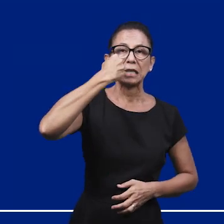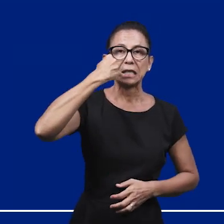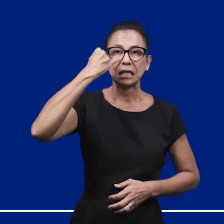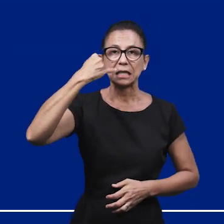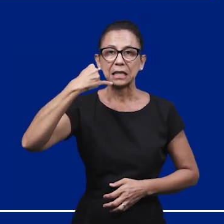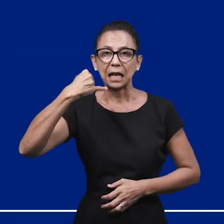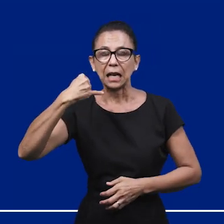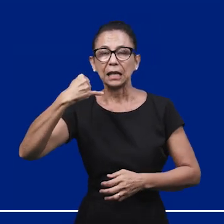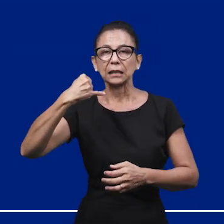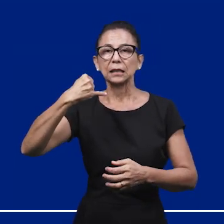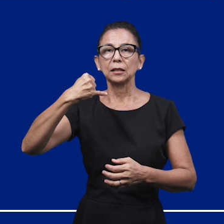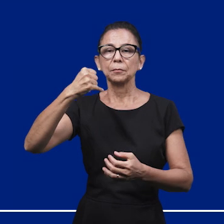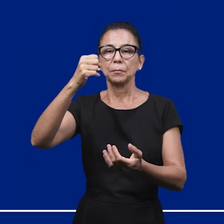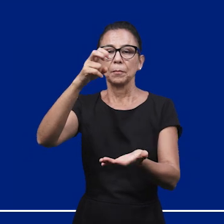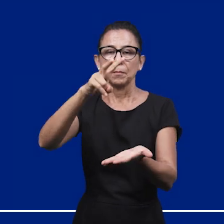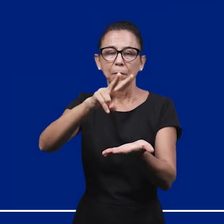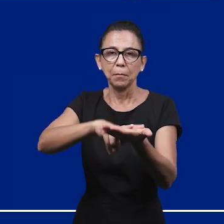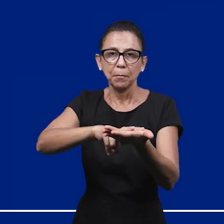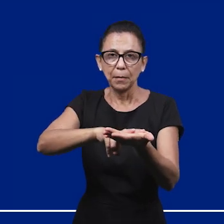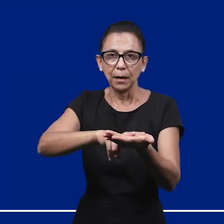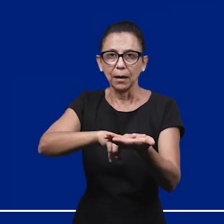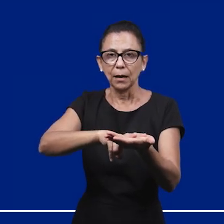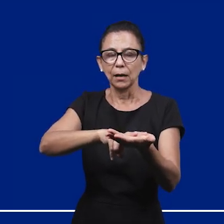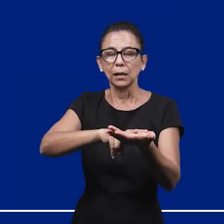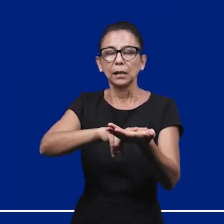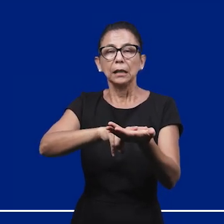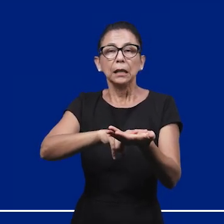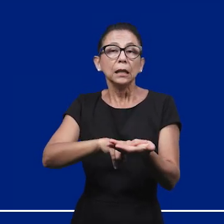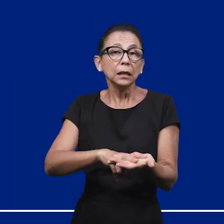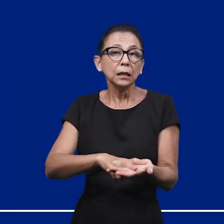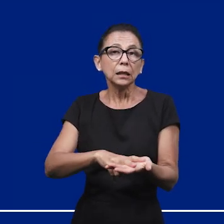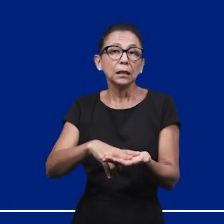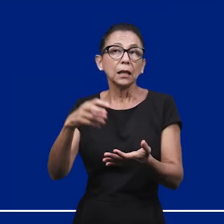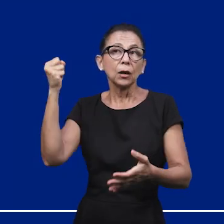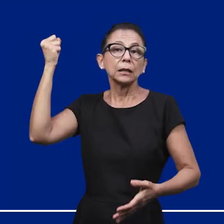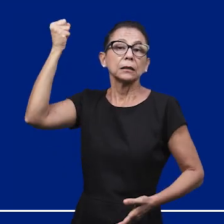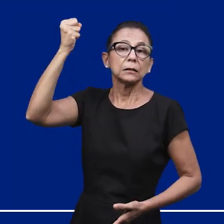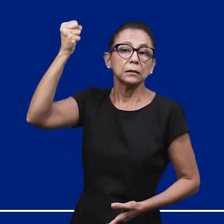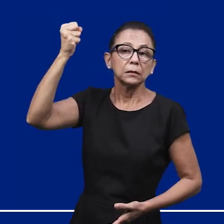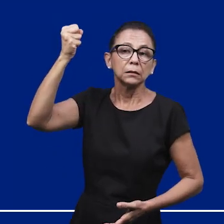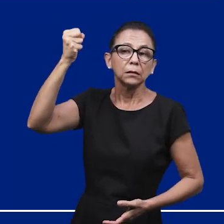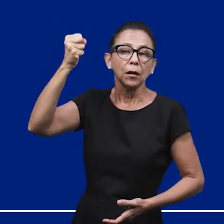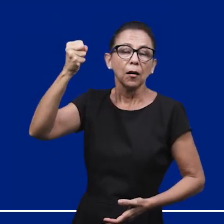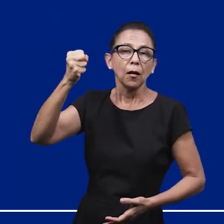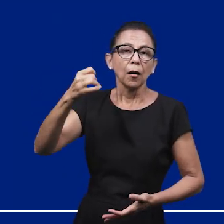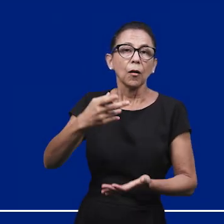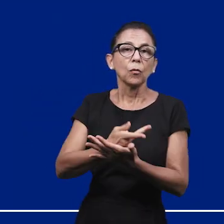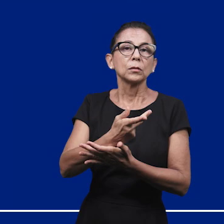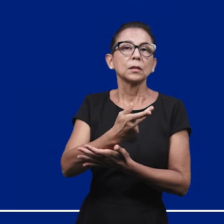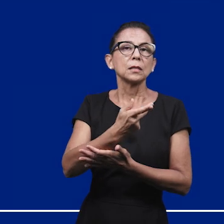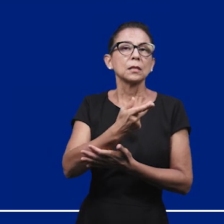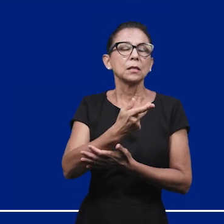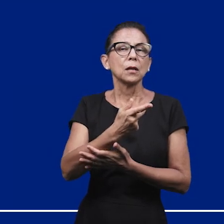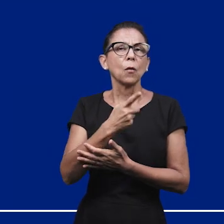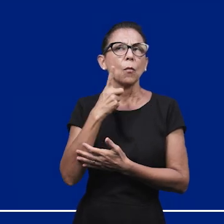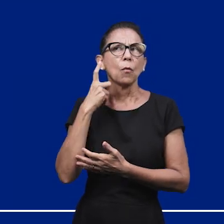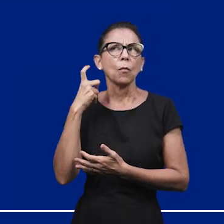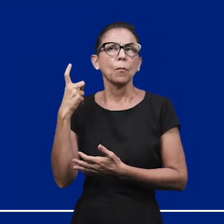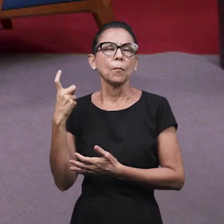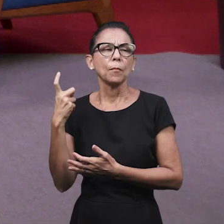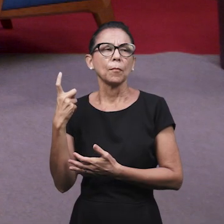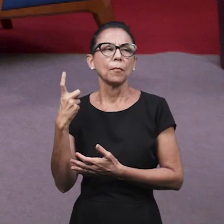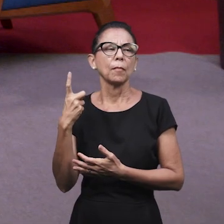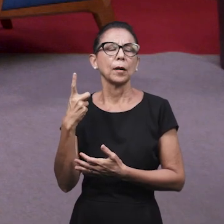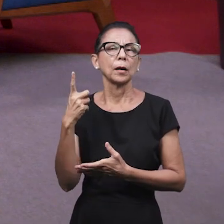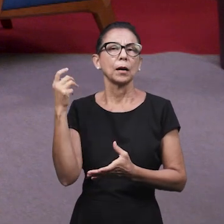Donc Abraham a pris l'agneau et a offert en holocauste à la place de son fils. Comme Abraham